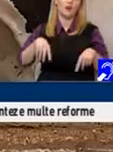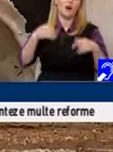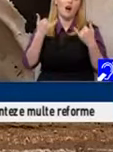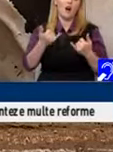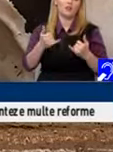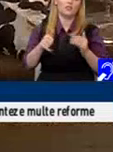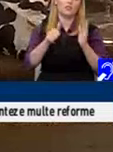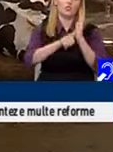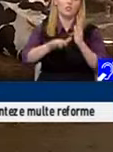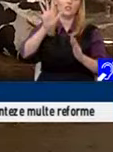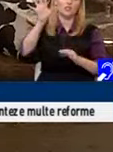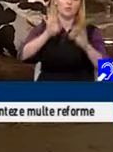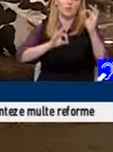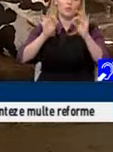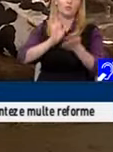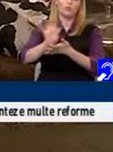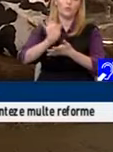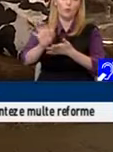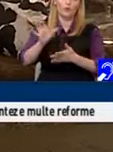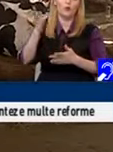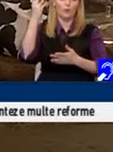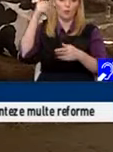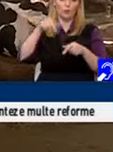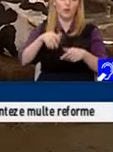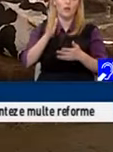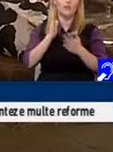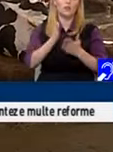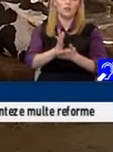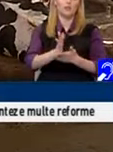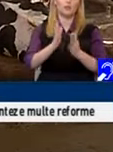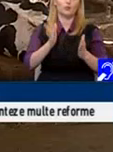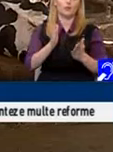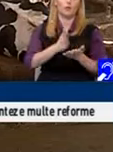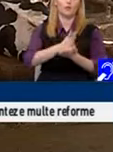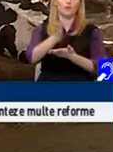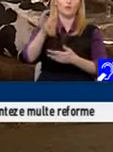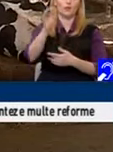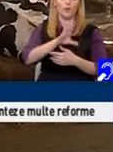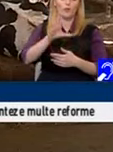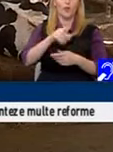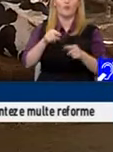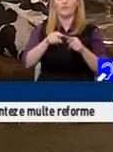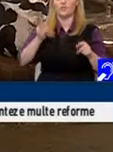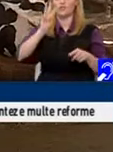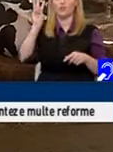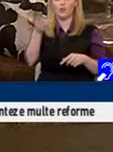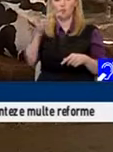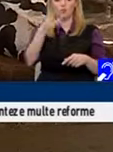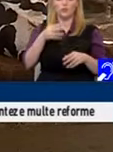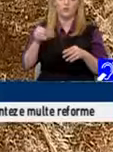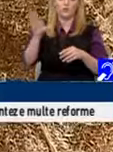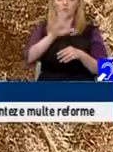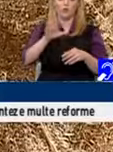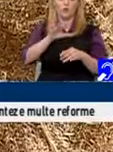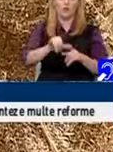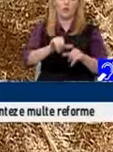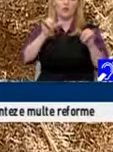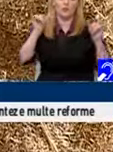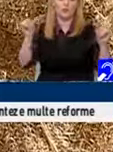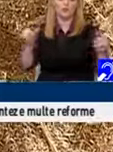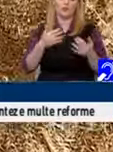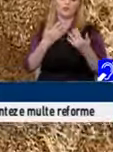Astăzi, 65% din exporturile Republicii Moldova sunt destinate pieței europene, iar în 3 ani, Uniunea Europeană a crescut cotele de